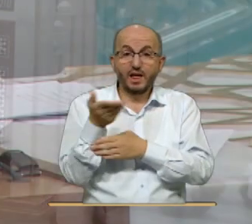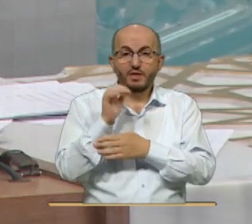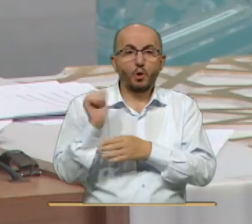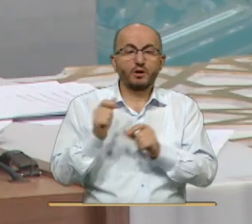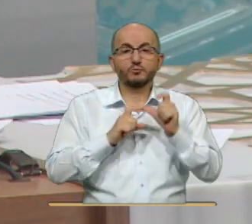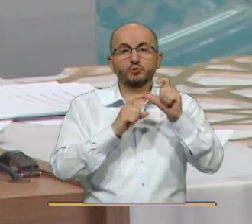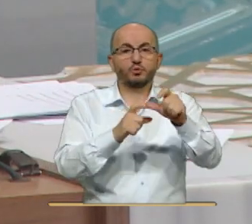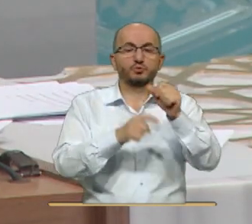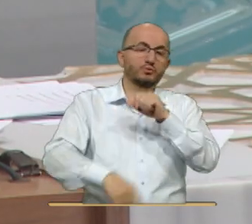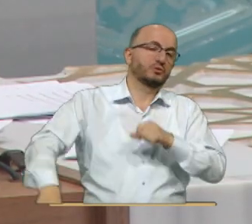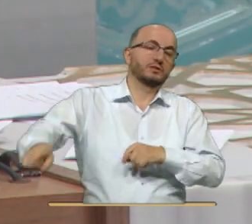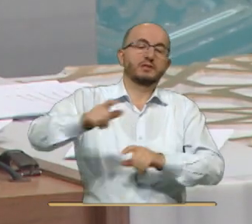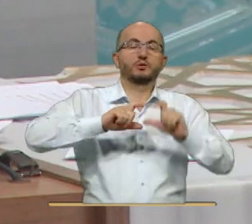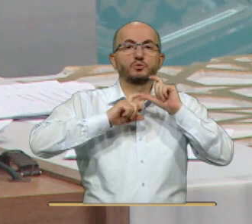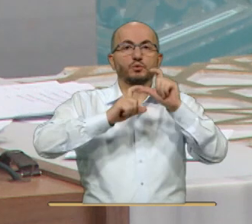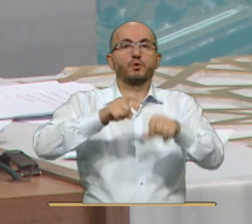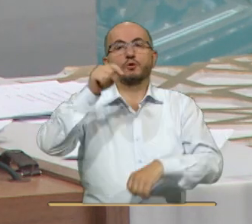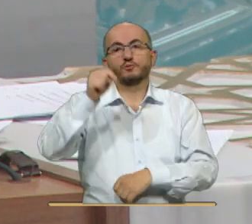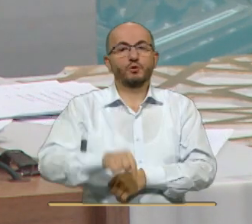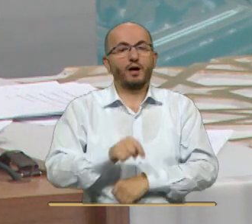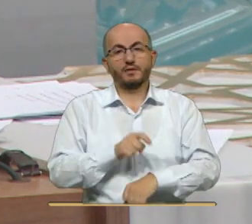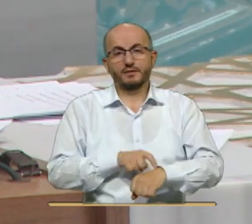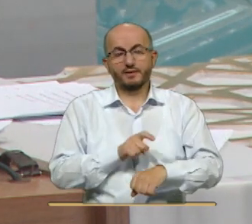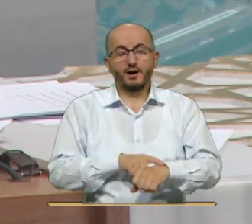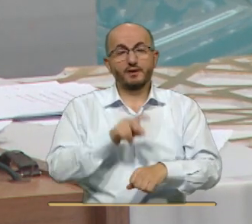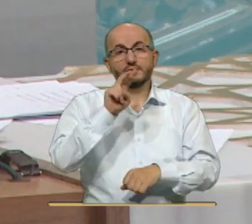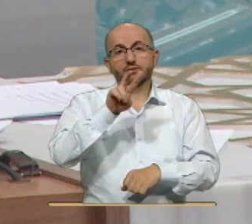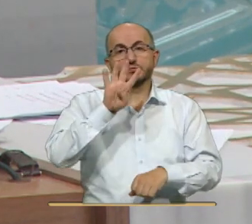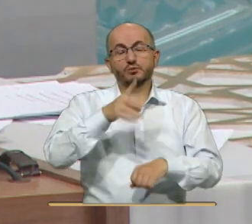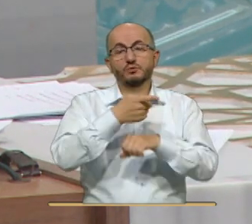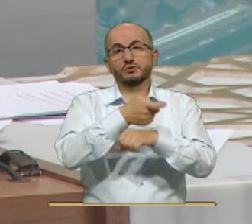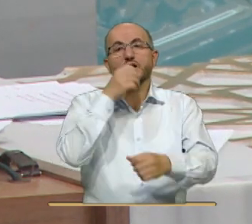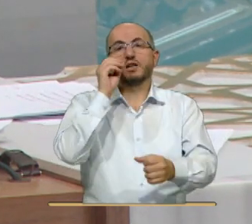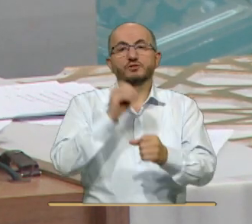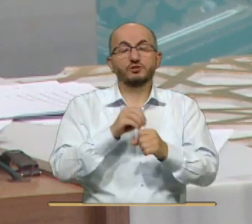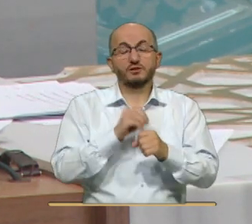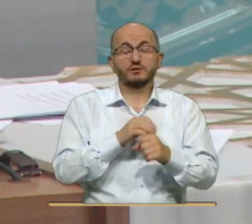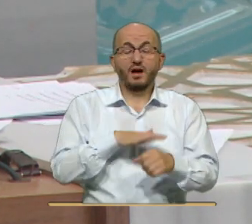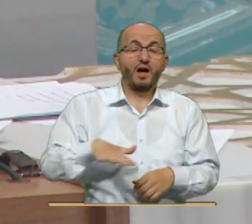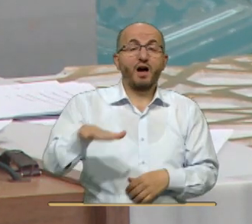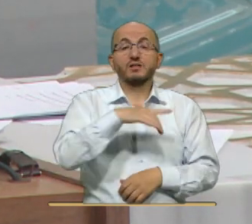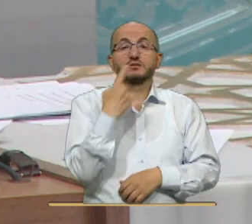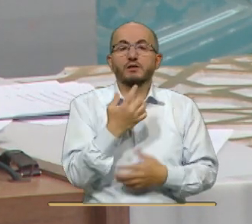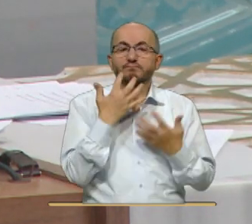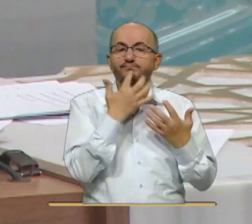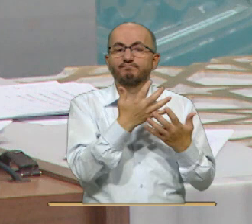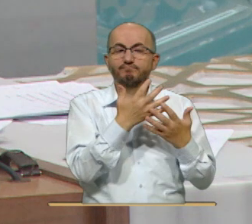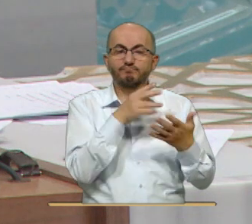sorusunu sizlere soruyorum şu anda. 24 saat içerisinde her şeyle ilgilendiğimiz